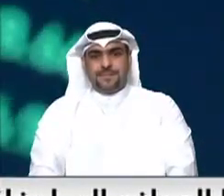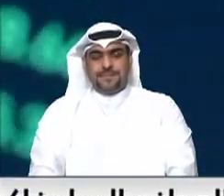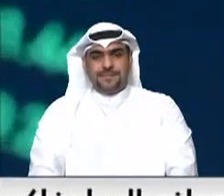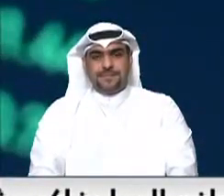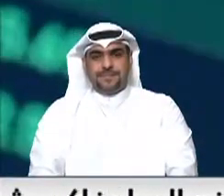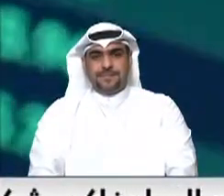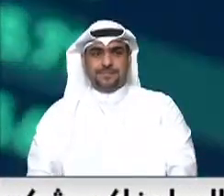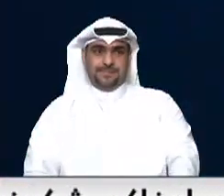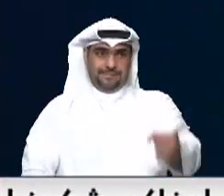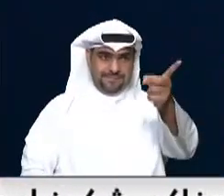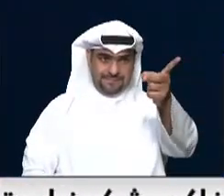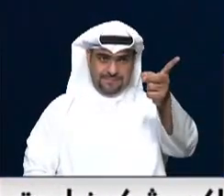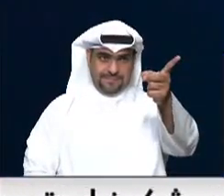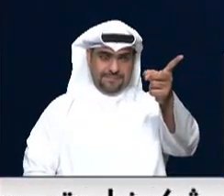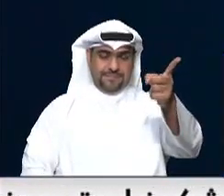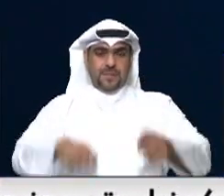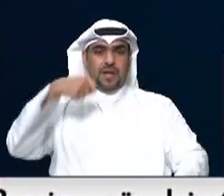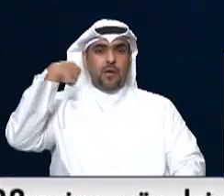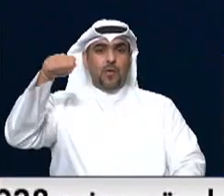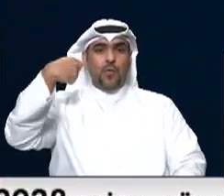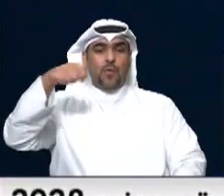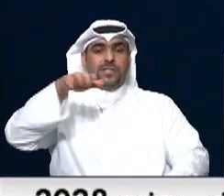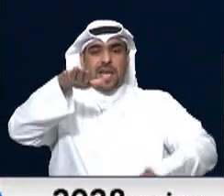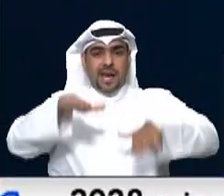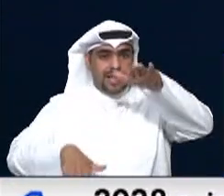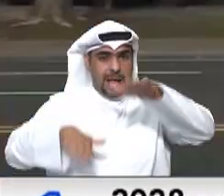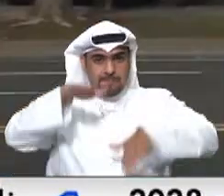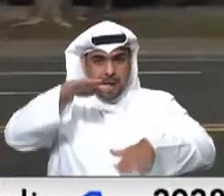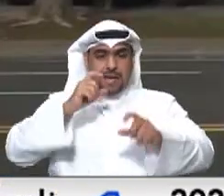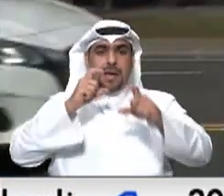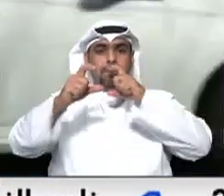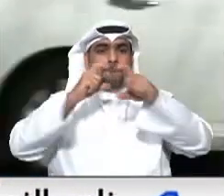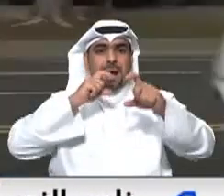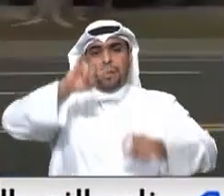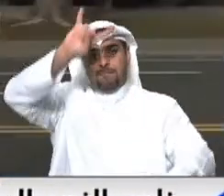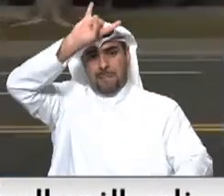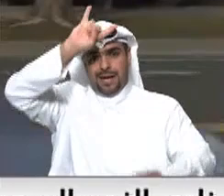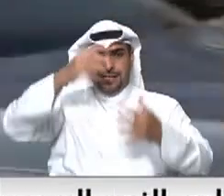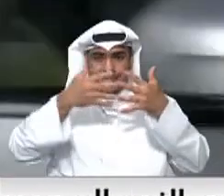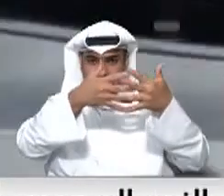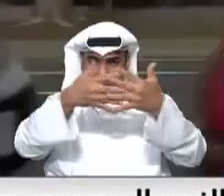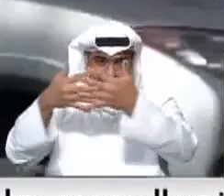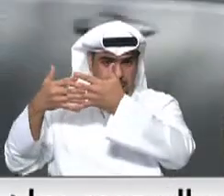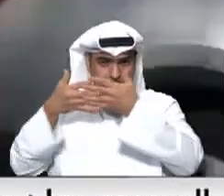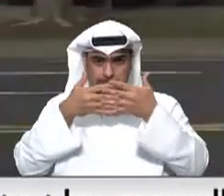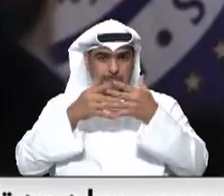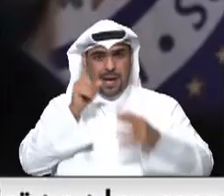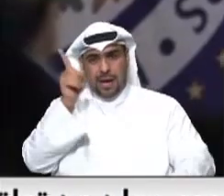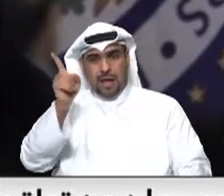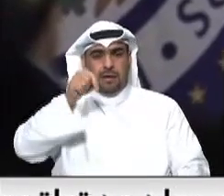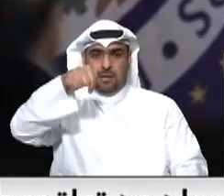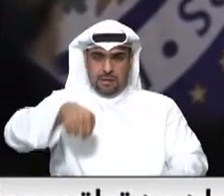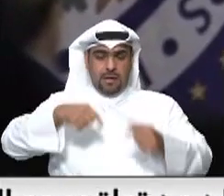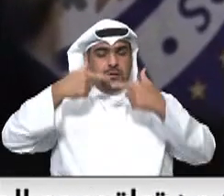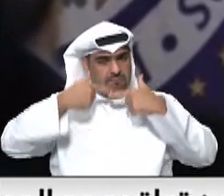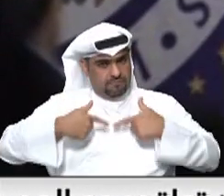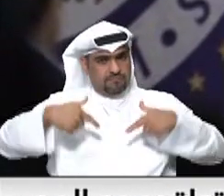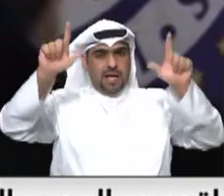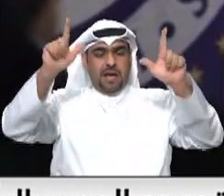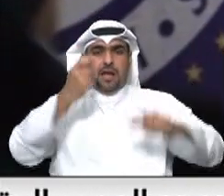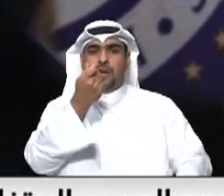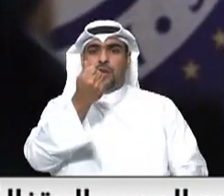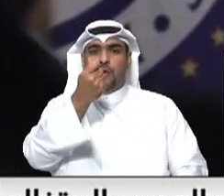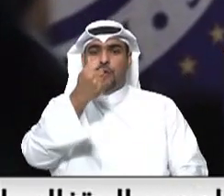استجابه للتقارير الاقتصاديه التي عكست ارتفاع التضخم رفع مسؤول الاحتياطي الفيدرالي اسعار الفائده بوتيره سريعه